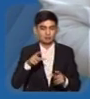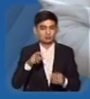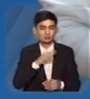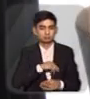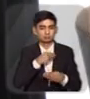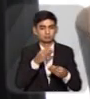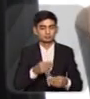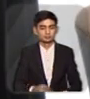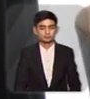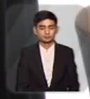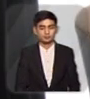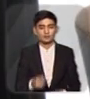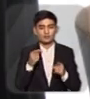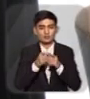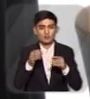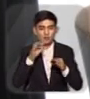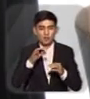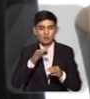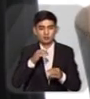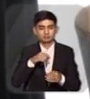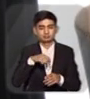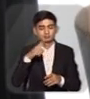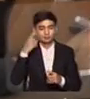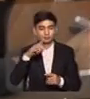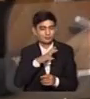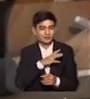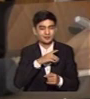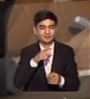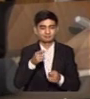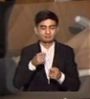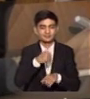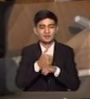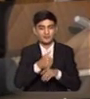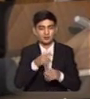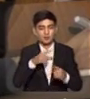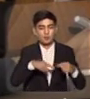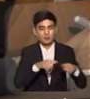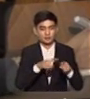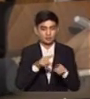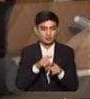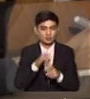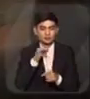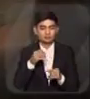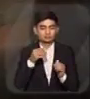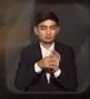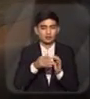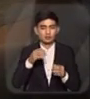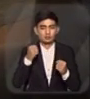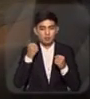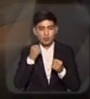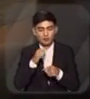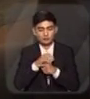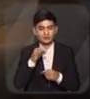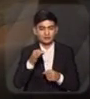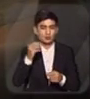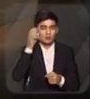человек. По словам представителей компании, в мировой практике лотерейные компании обязуются вносить вклад в спорт, образование